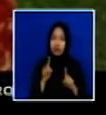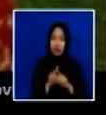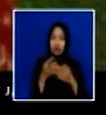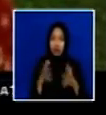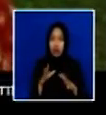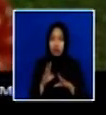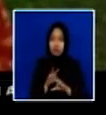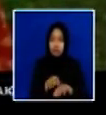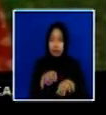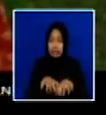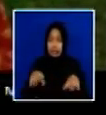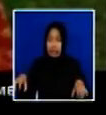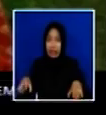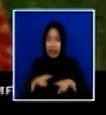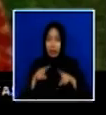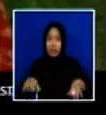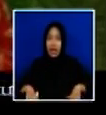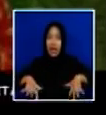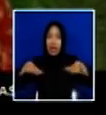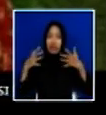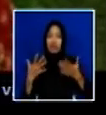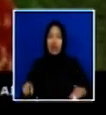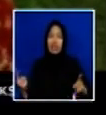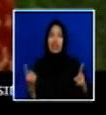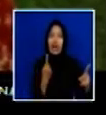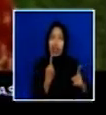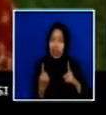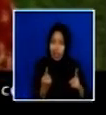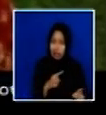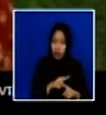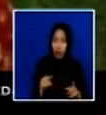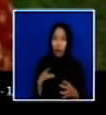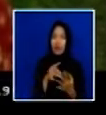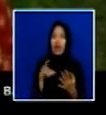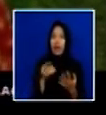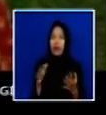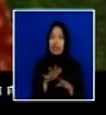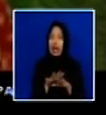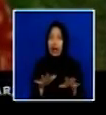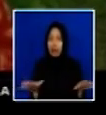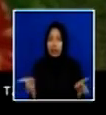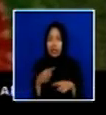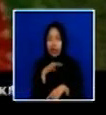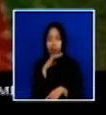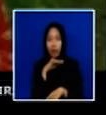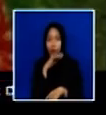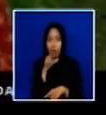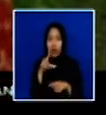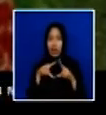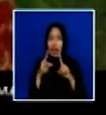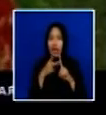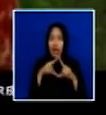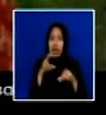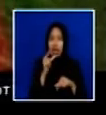nyebrang air sudah datang Jadi kita untuk memilih amannya menurut sampai bener lah hari itu